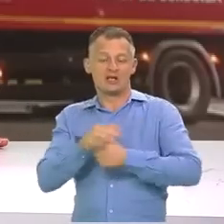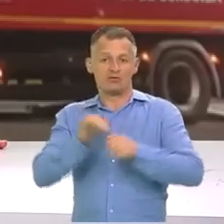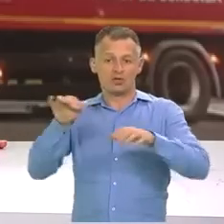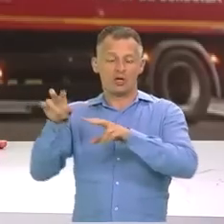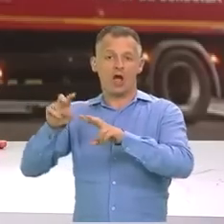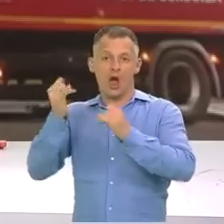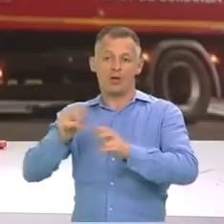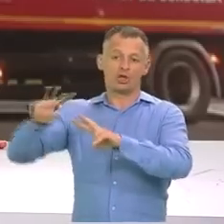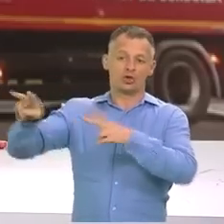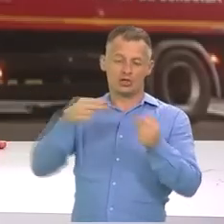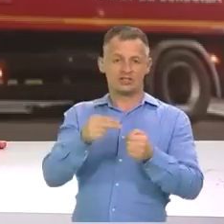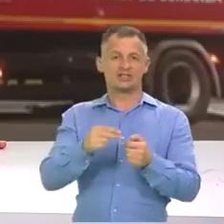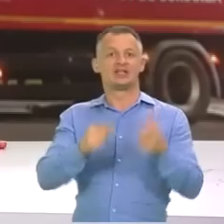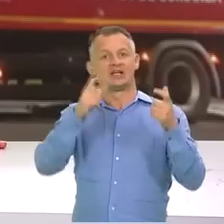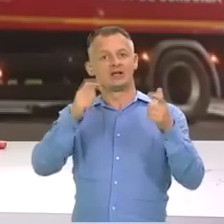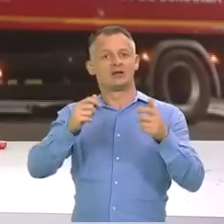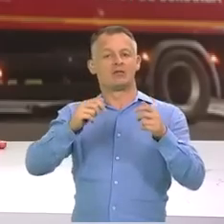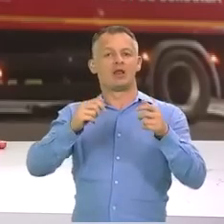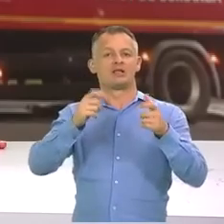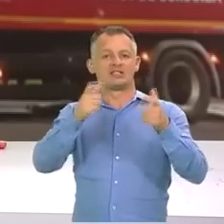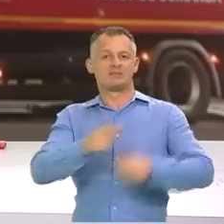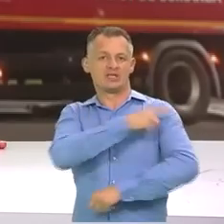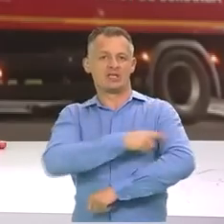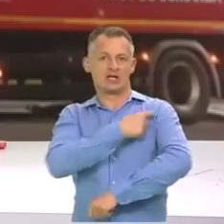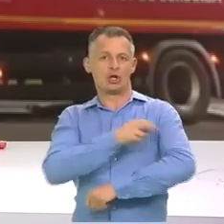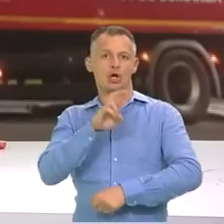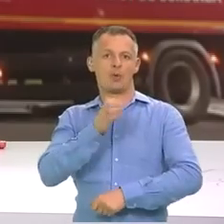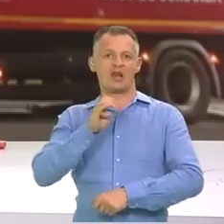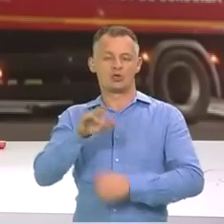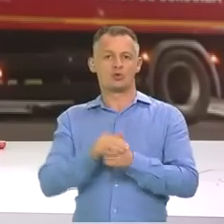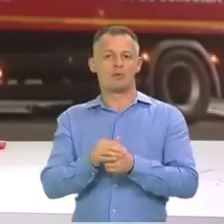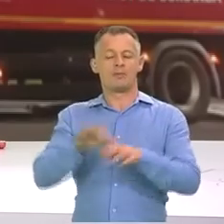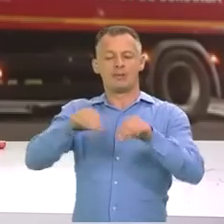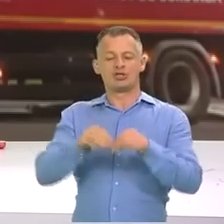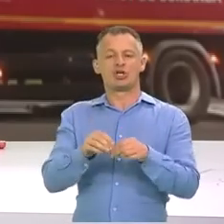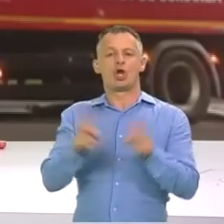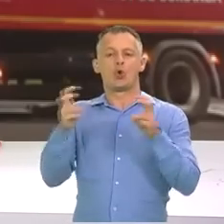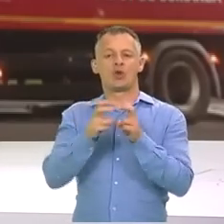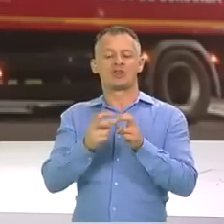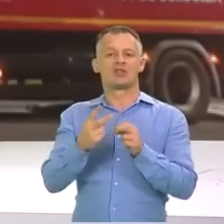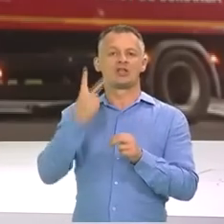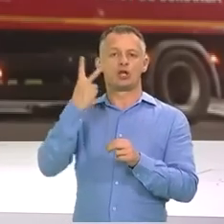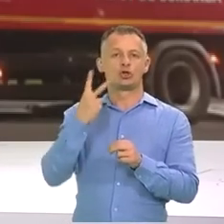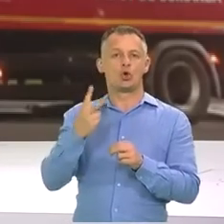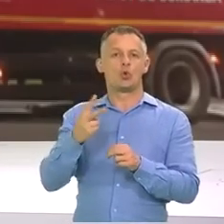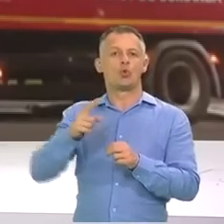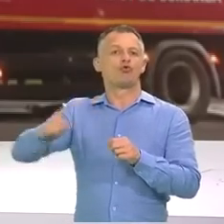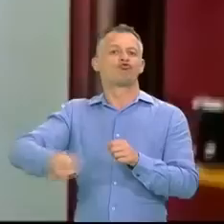în saloanele de la Robănescu. Unitatea medicală primește acum curent de la două generatoare, unul propriu și unul de la ISU.